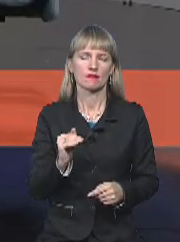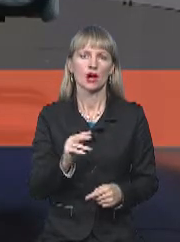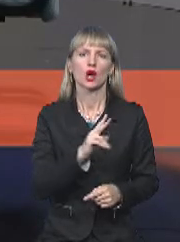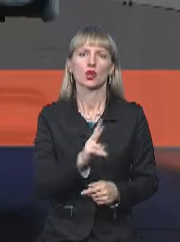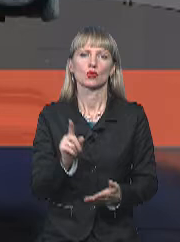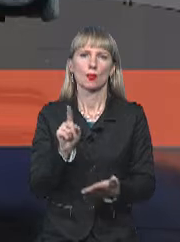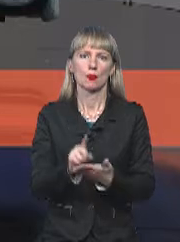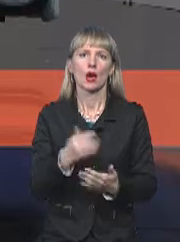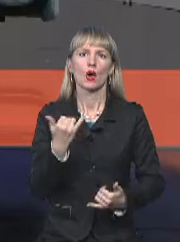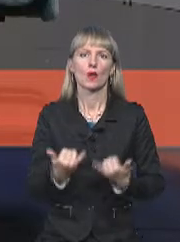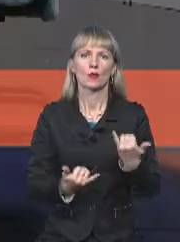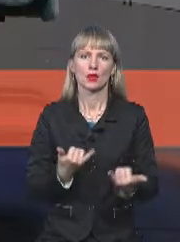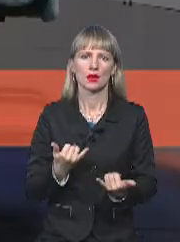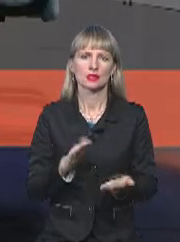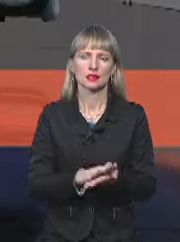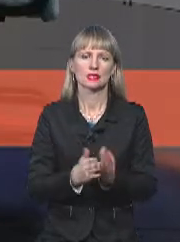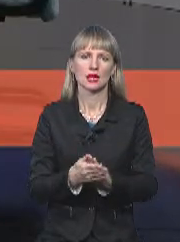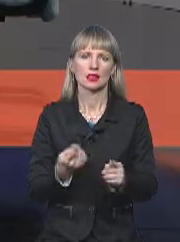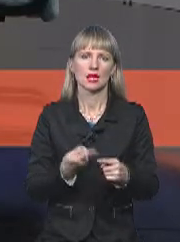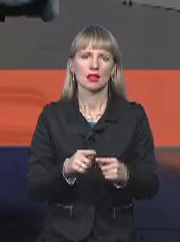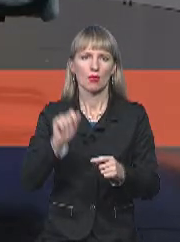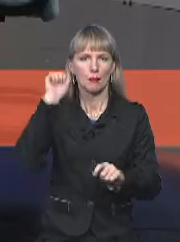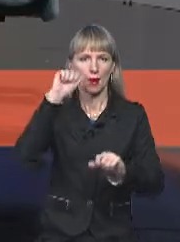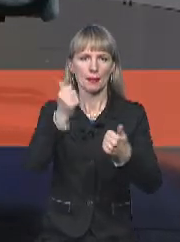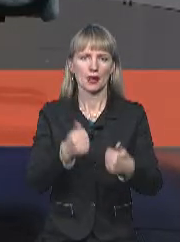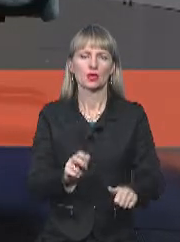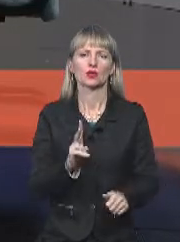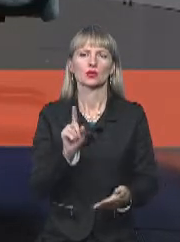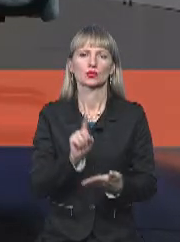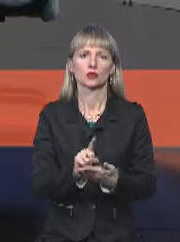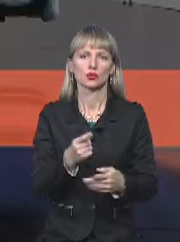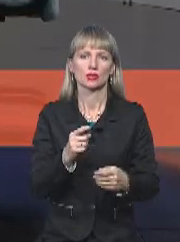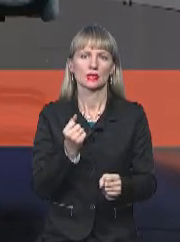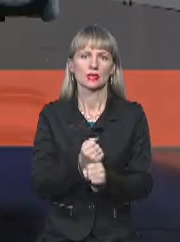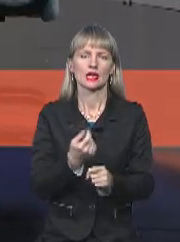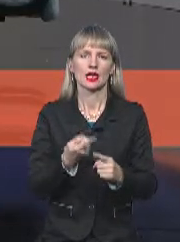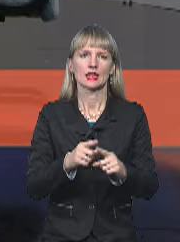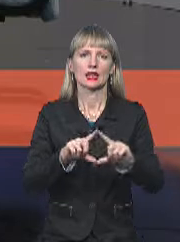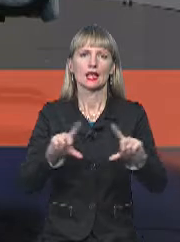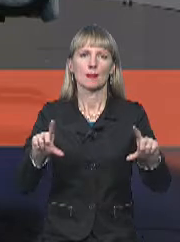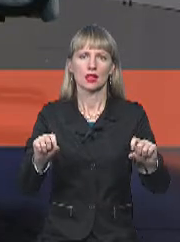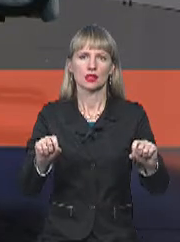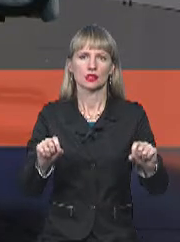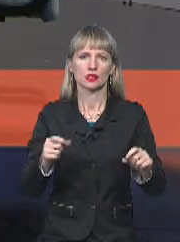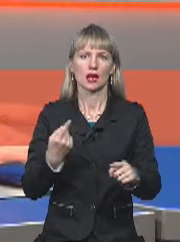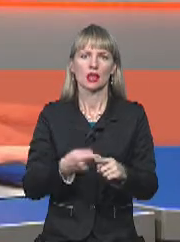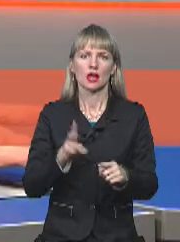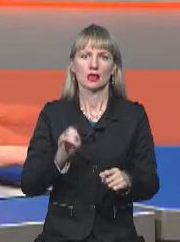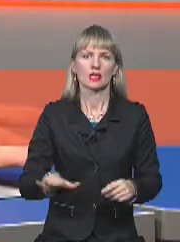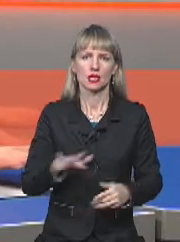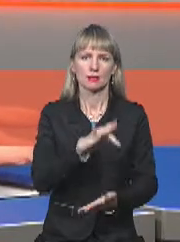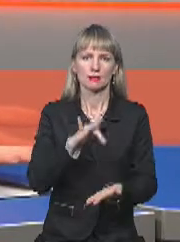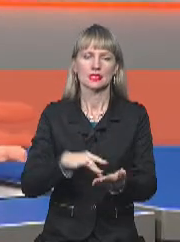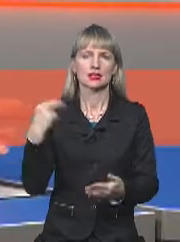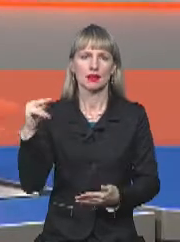хто має опікуватися станом цього пам'ятника, хто має виставляти ці таблички, як ви думаєте? Ну, це ж як на території